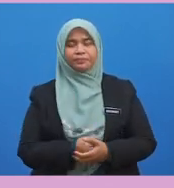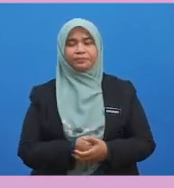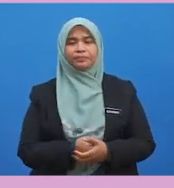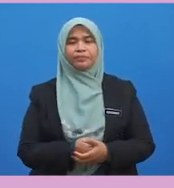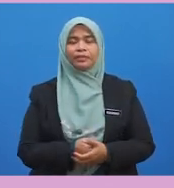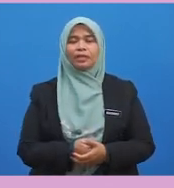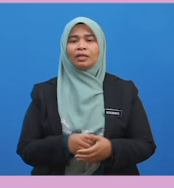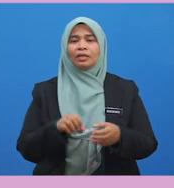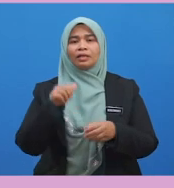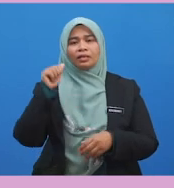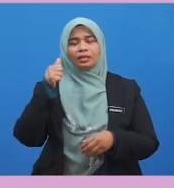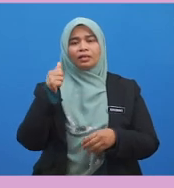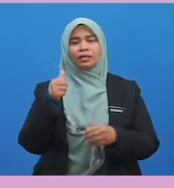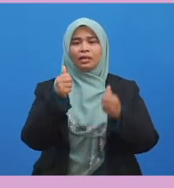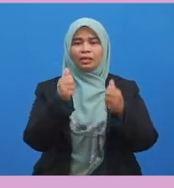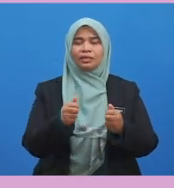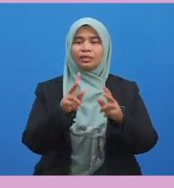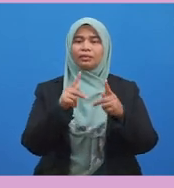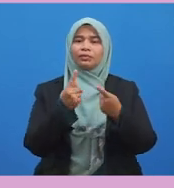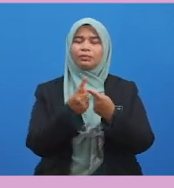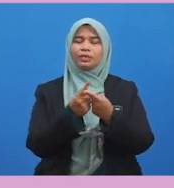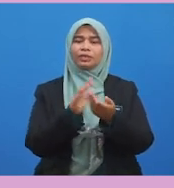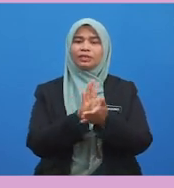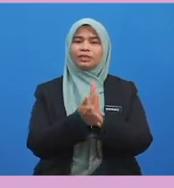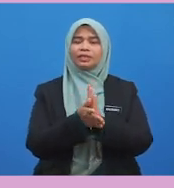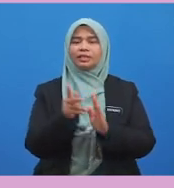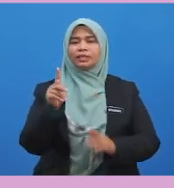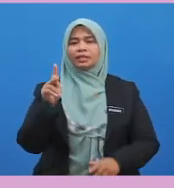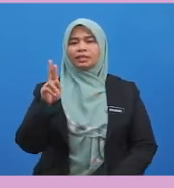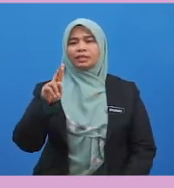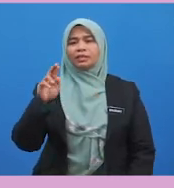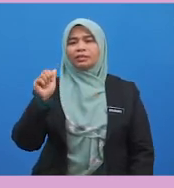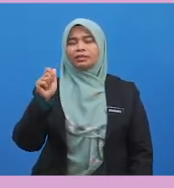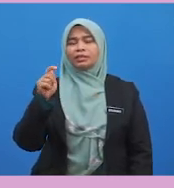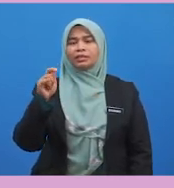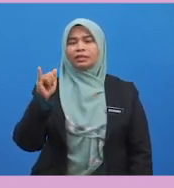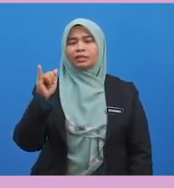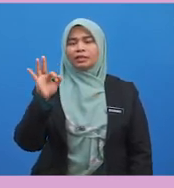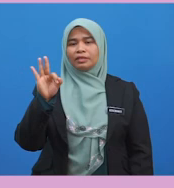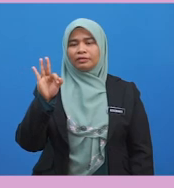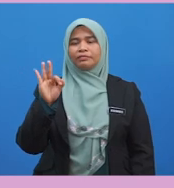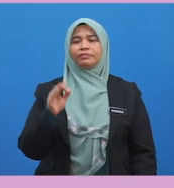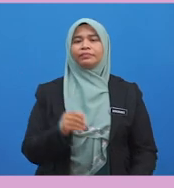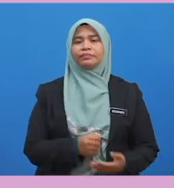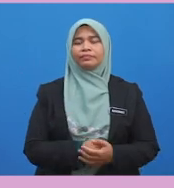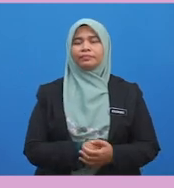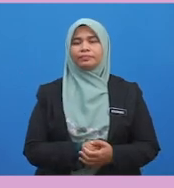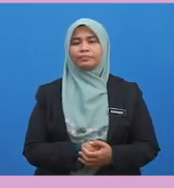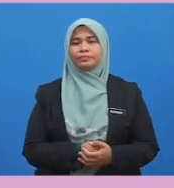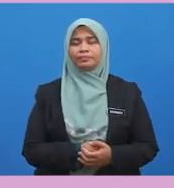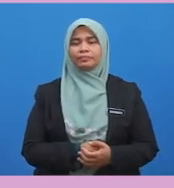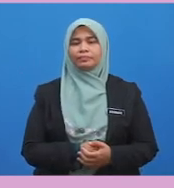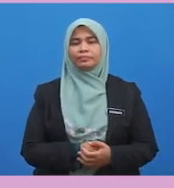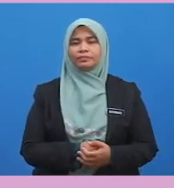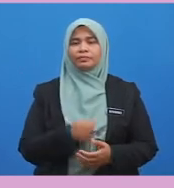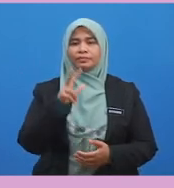yang ditetapkan agar ahli kumpulan menjadi kreatif dan spontan tanpa sebarang